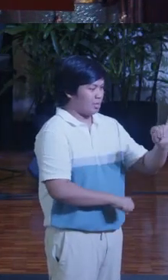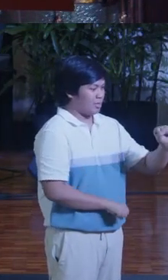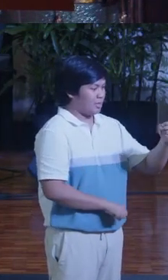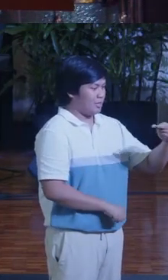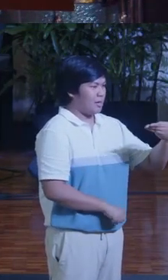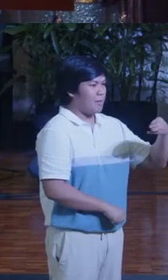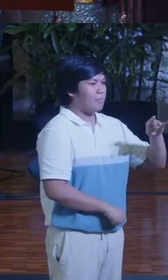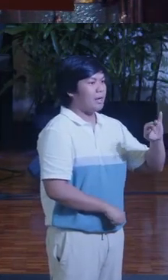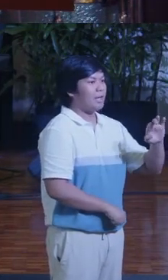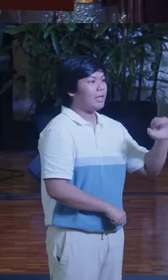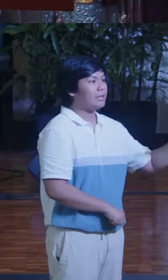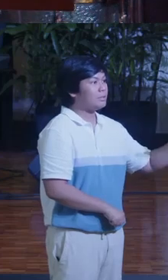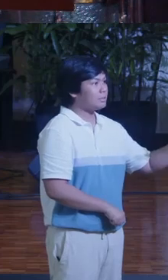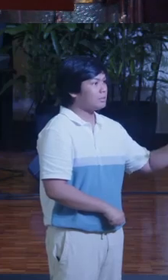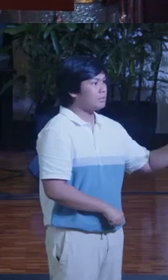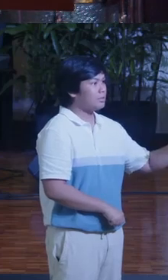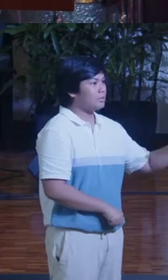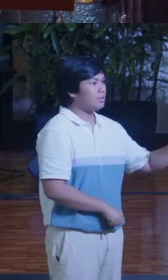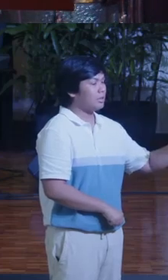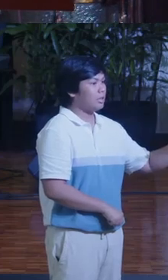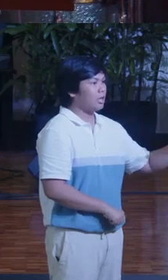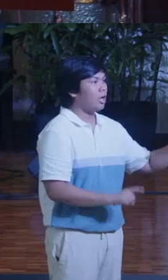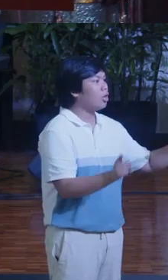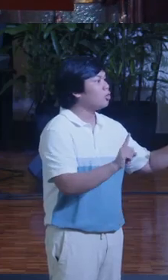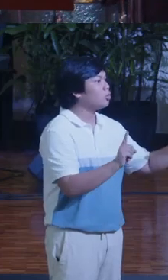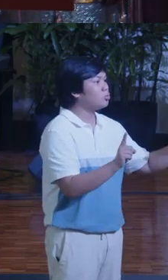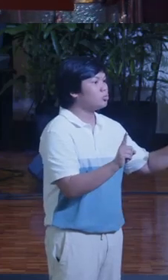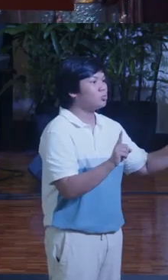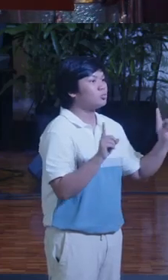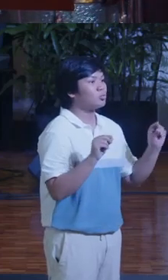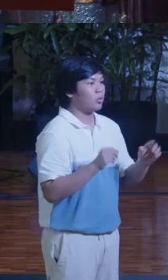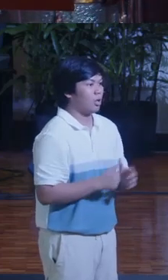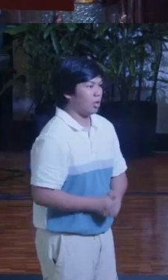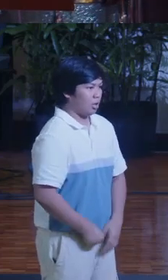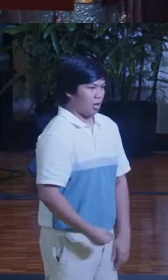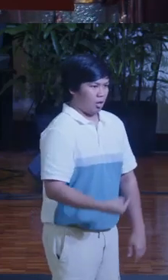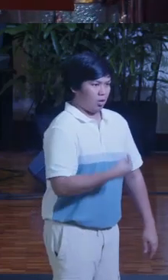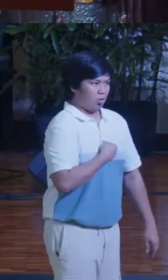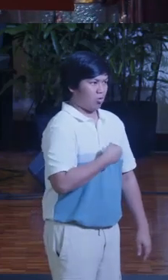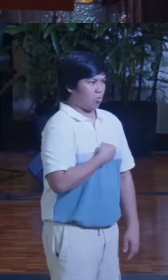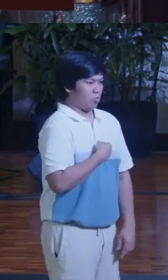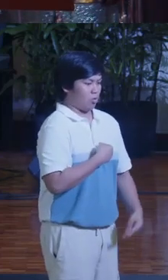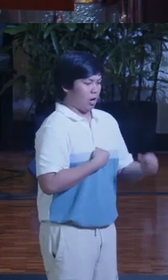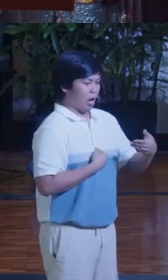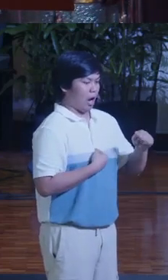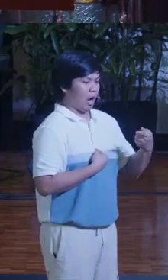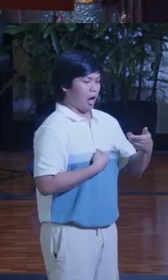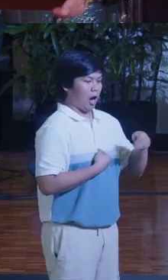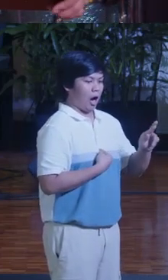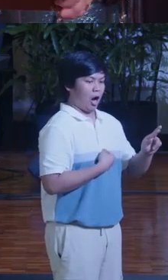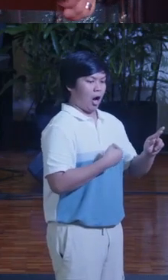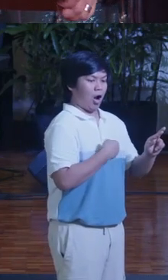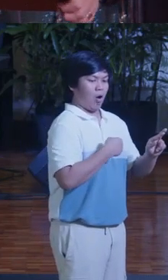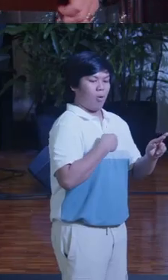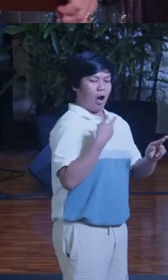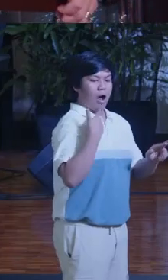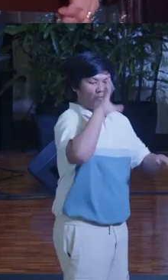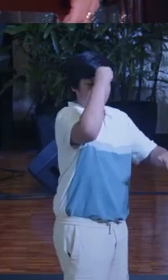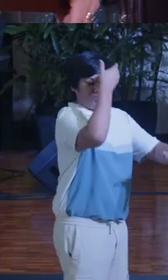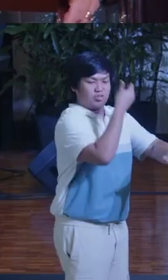medyo natarayan niya ng konti si Sarah. Aba, sabi ni